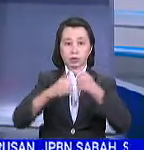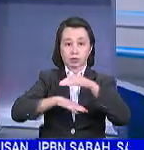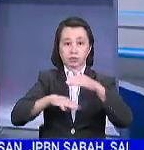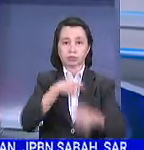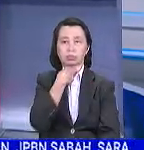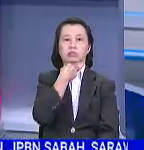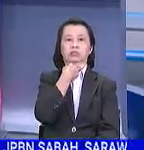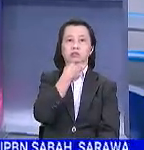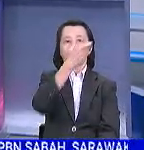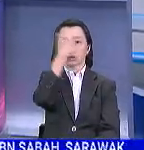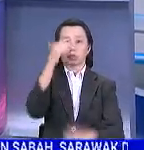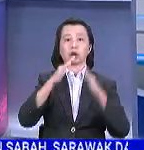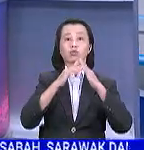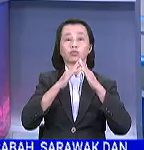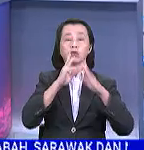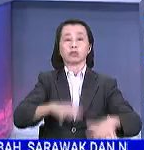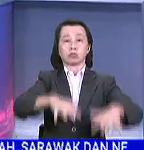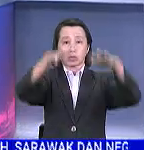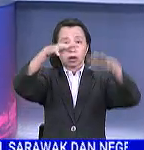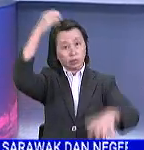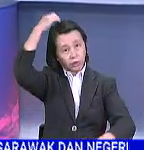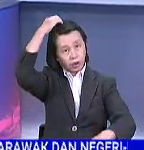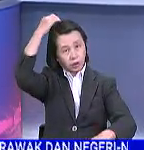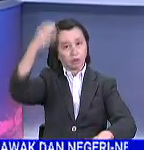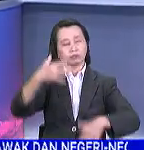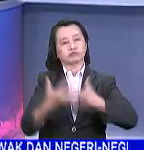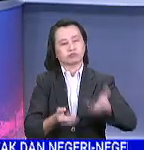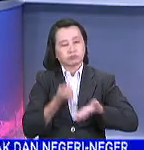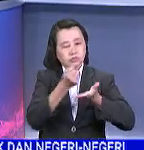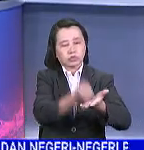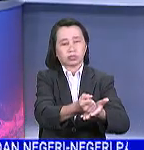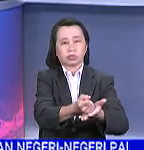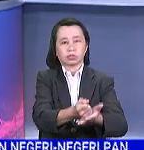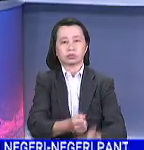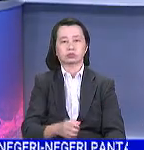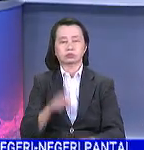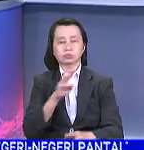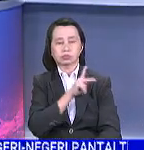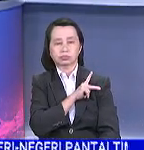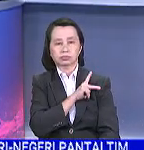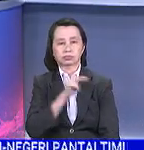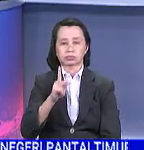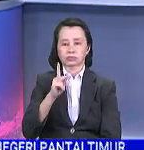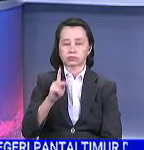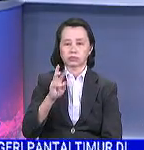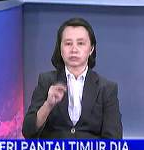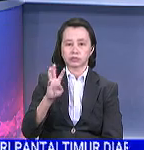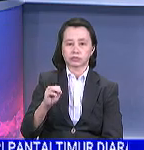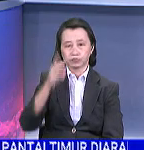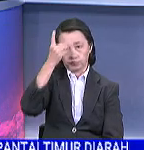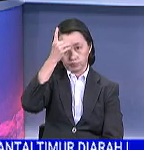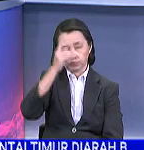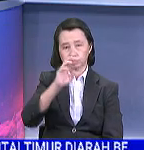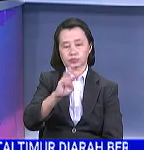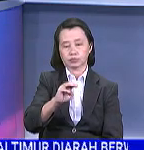yang terjejas akibat banjir di sekitar Selangor disantuni. Misi bantuan yang diketuai Ketua Setiausaha KKMM, Datuk Seri